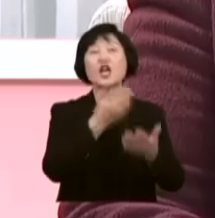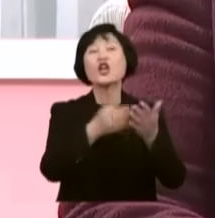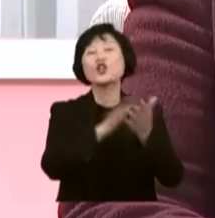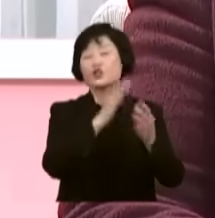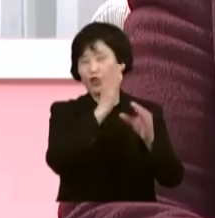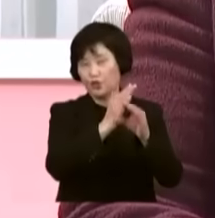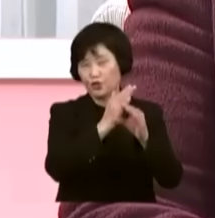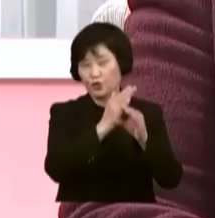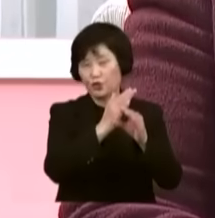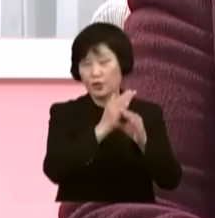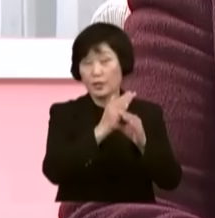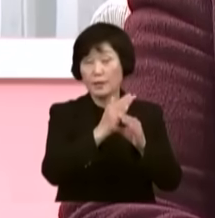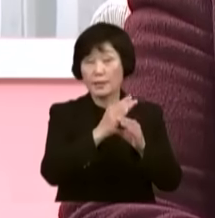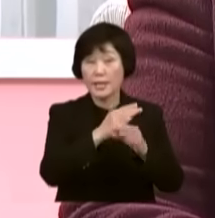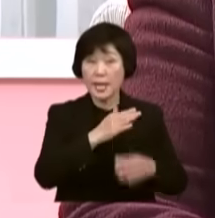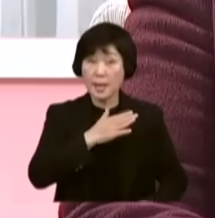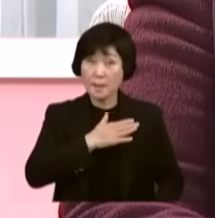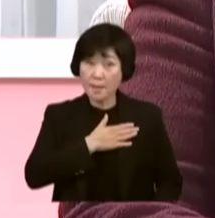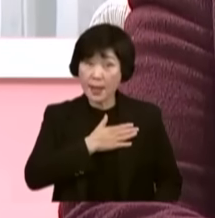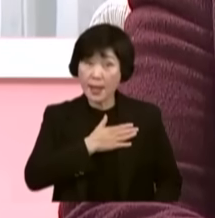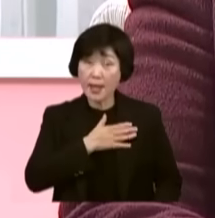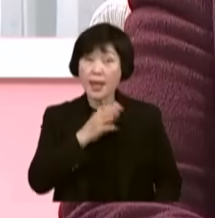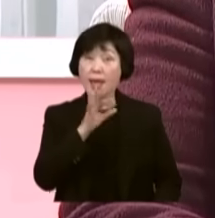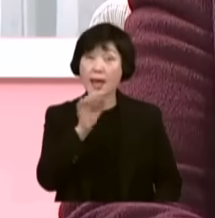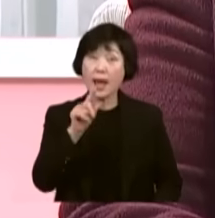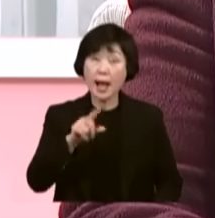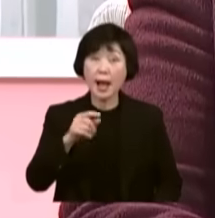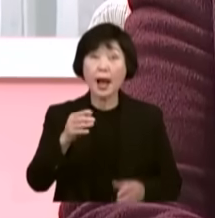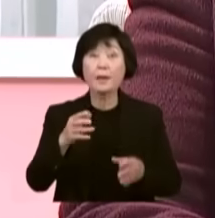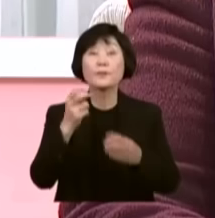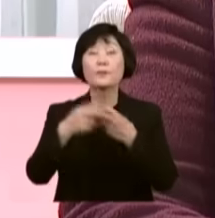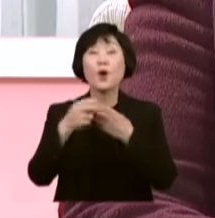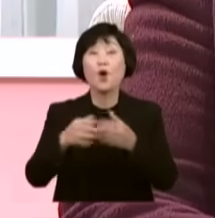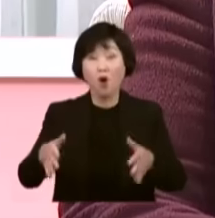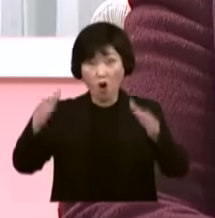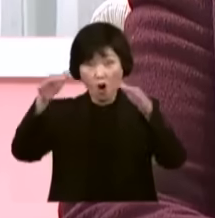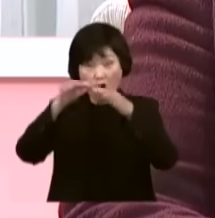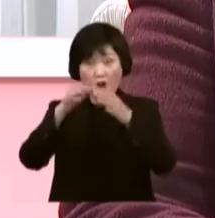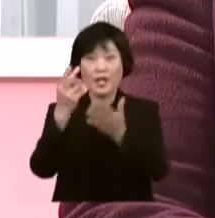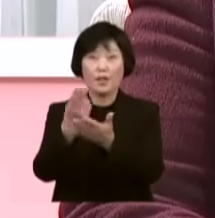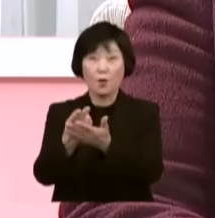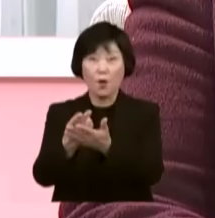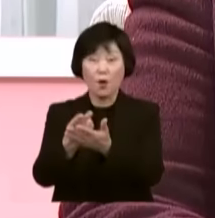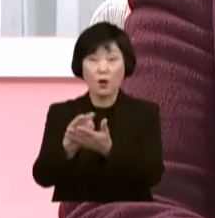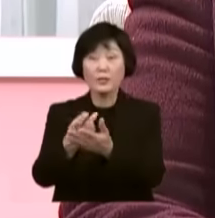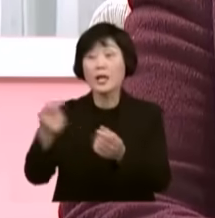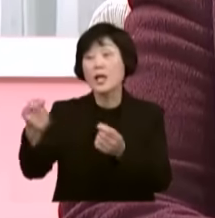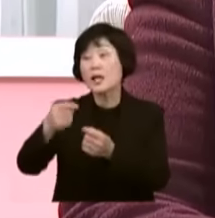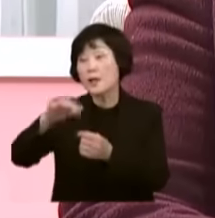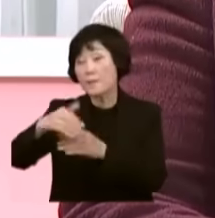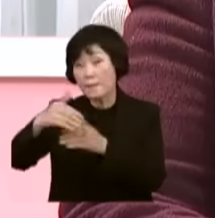그래서 아빠가 폐암병동에 이제 입원을 했는데 네. 옆방에서 이제 뭐 담배를 너무 많이